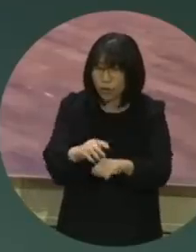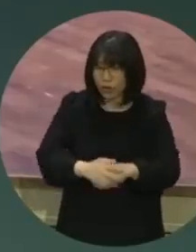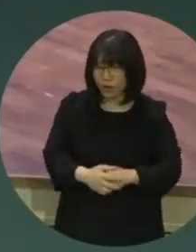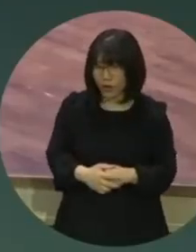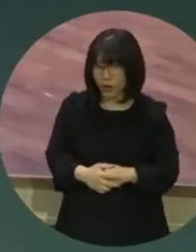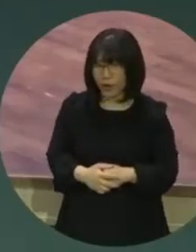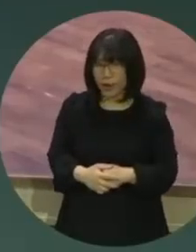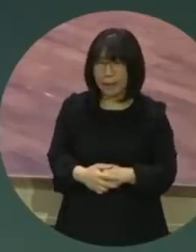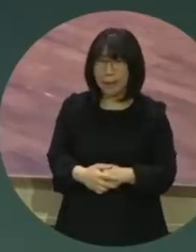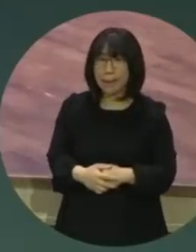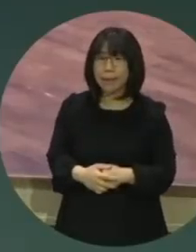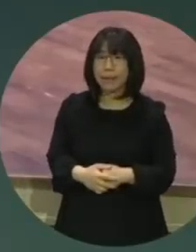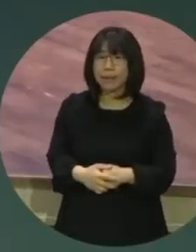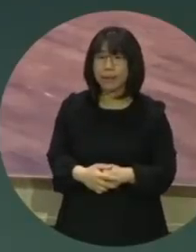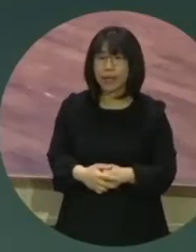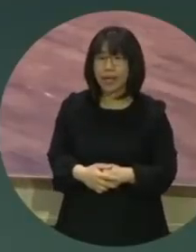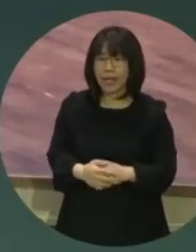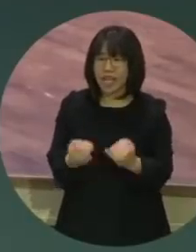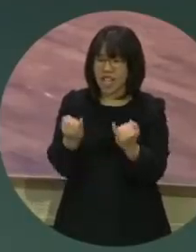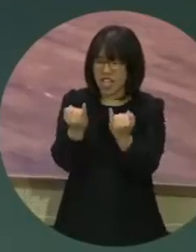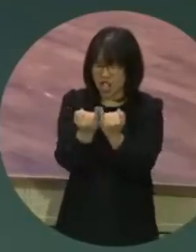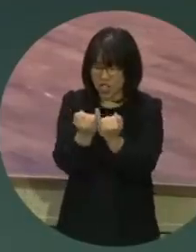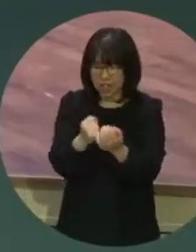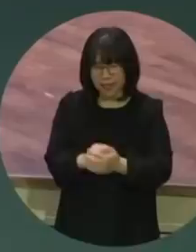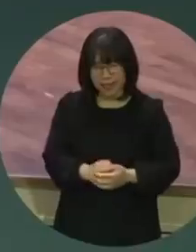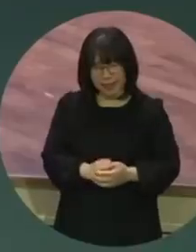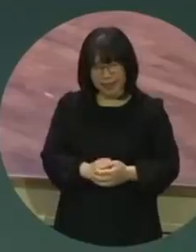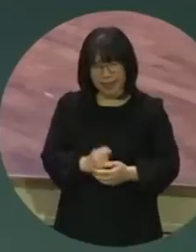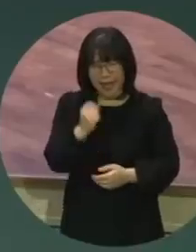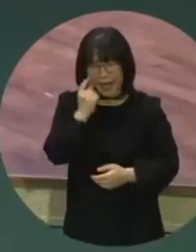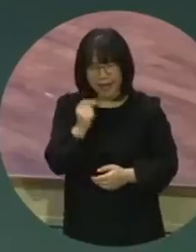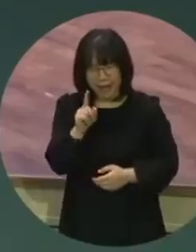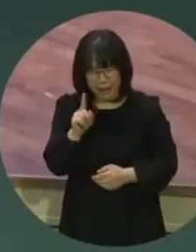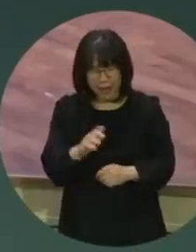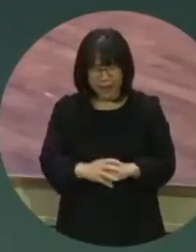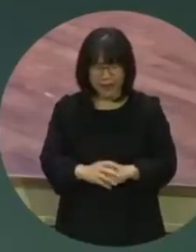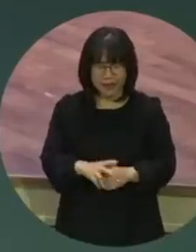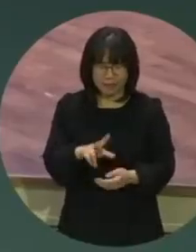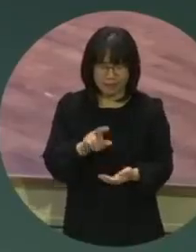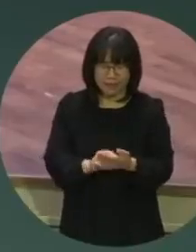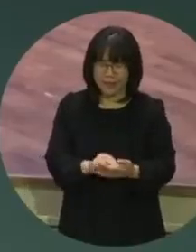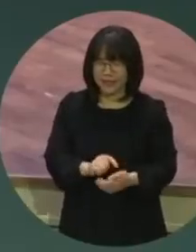뭡니까 이 무슨 나, 한 달에 한 번씩 오는 그 날 되면 막 기분 따라 그런 거 없어요.